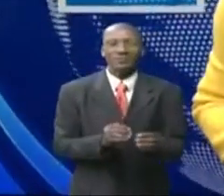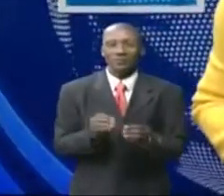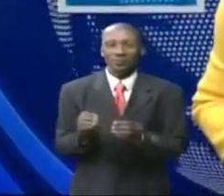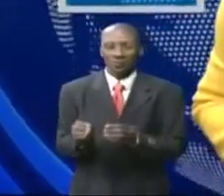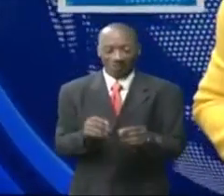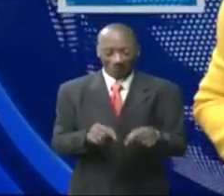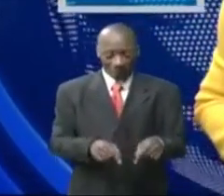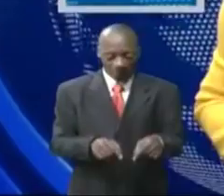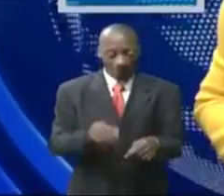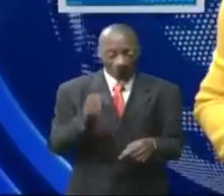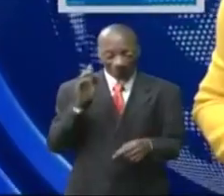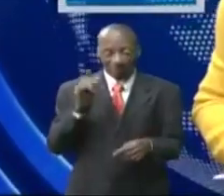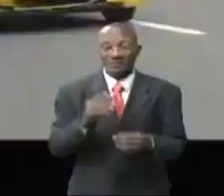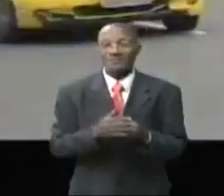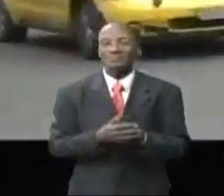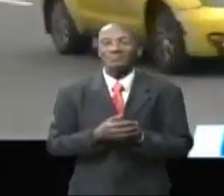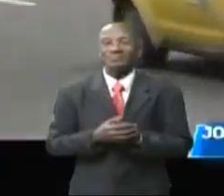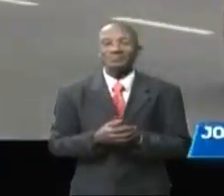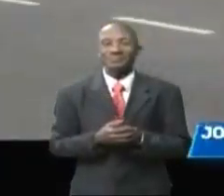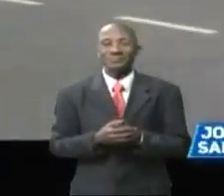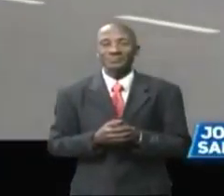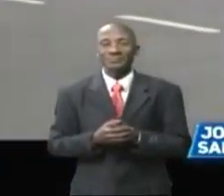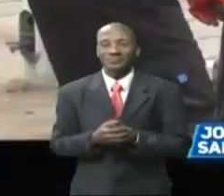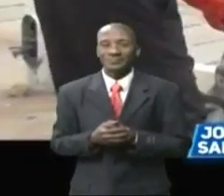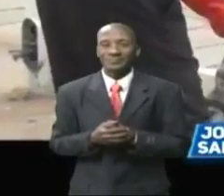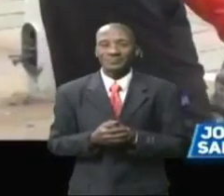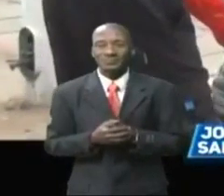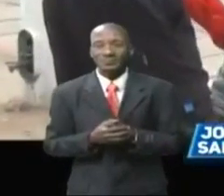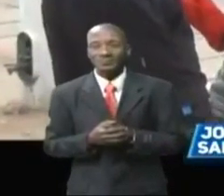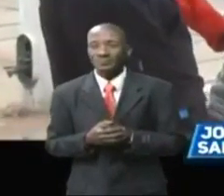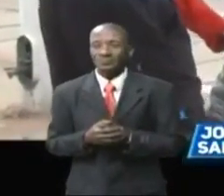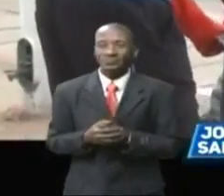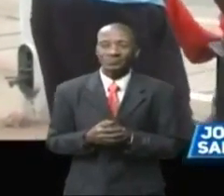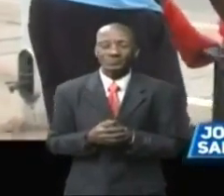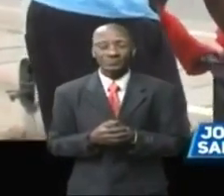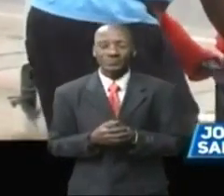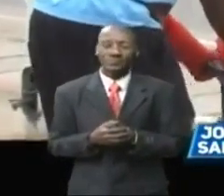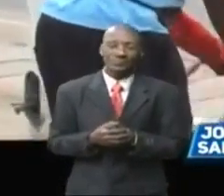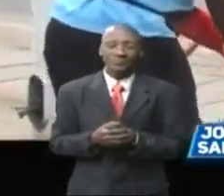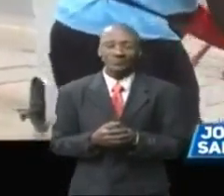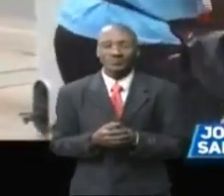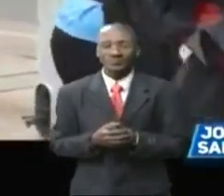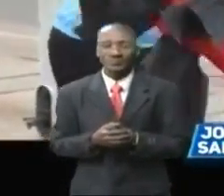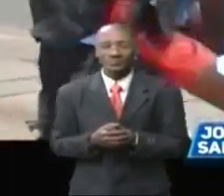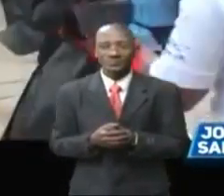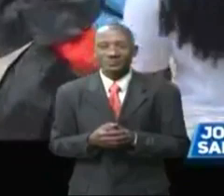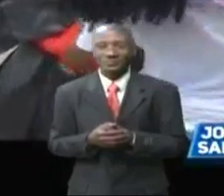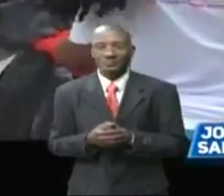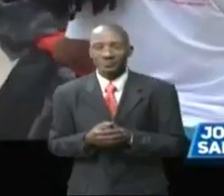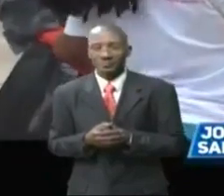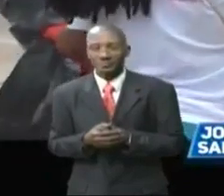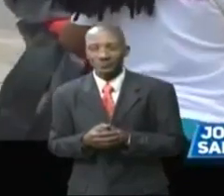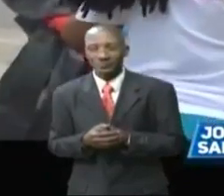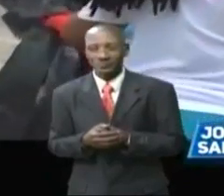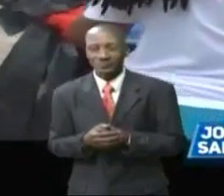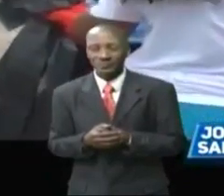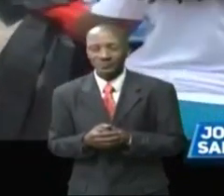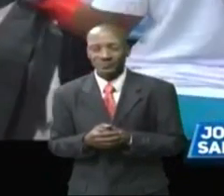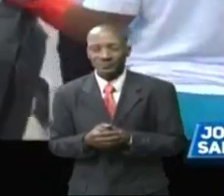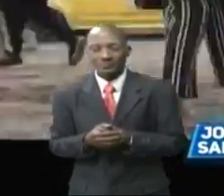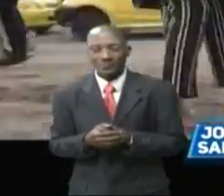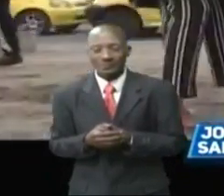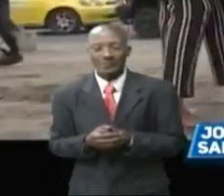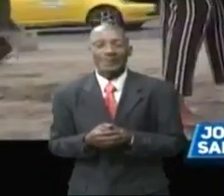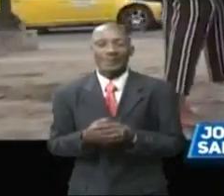Kinbopeto. Yvette Makoutima. Un seul geste posé vaut mieux que 1000 paroles prononcées. Cela s'illustre à